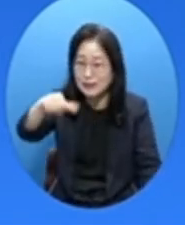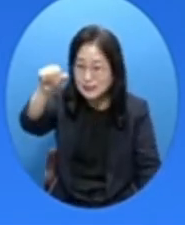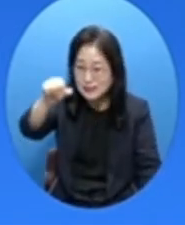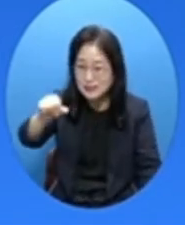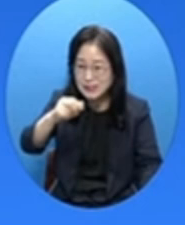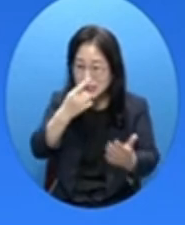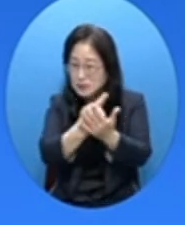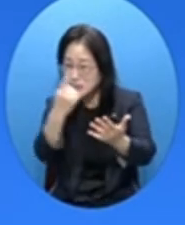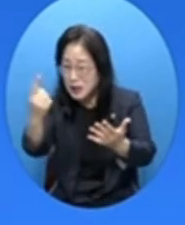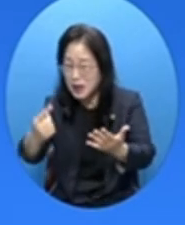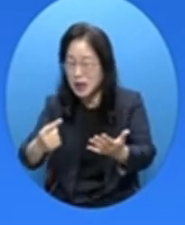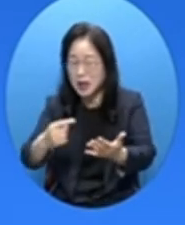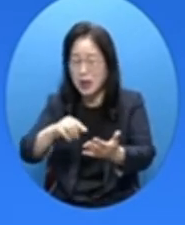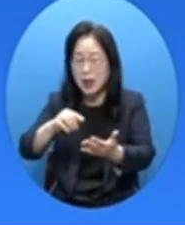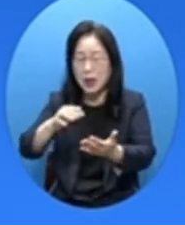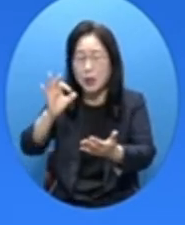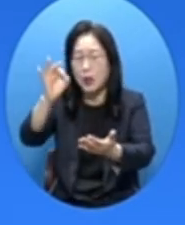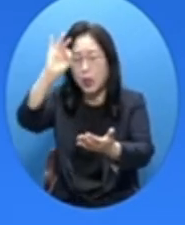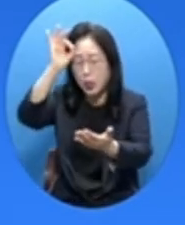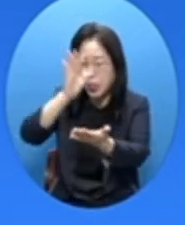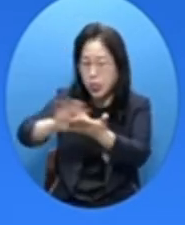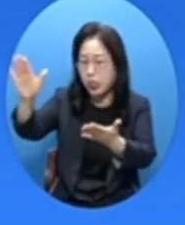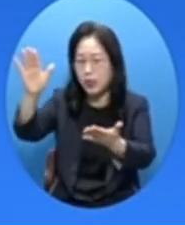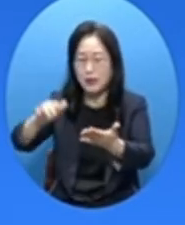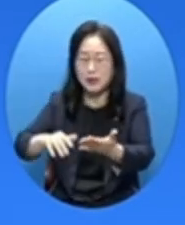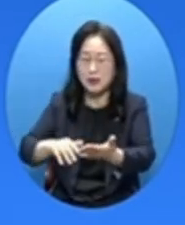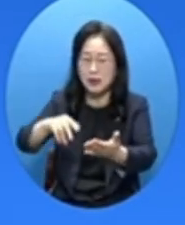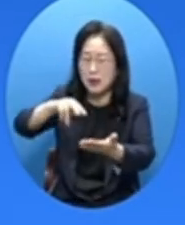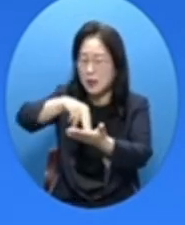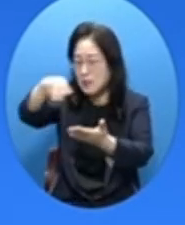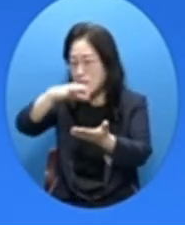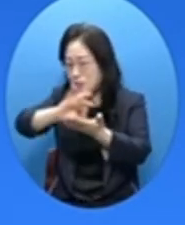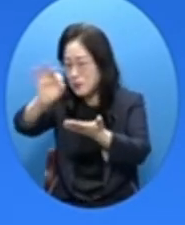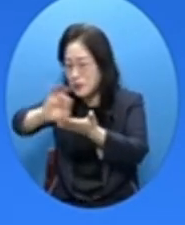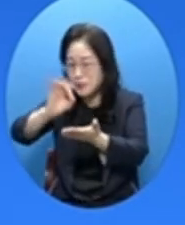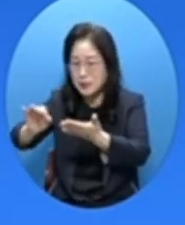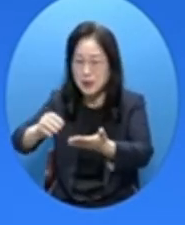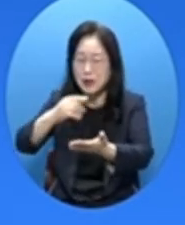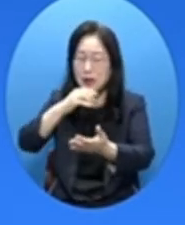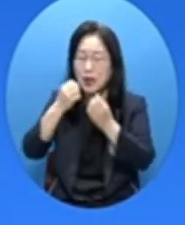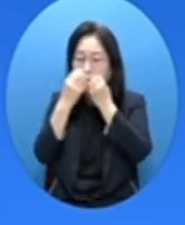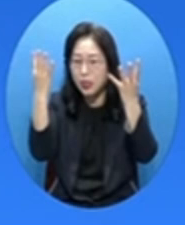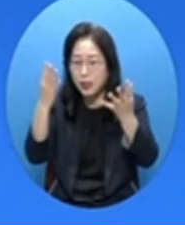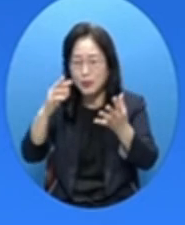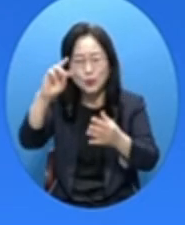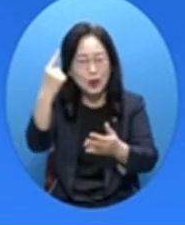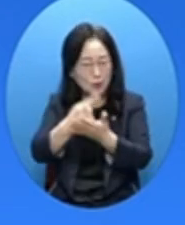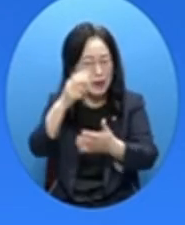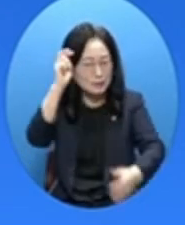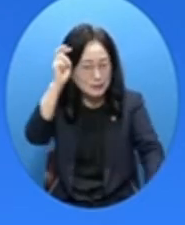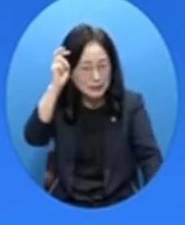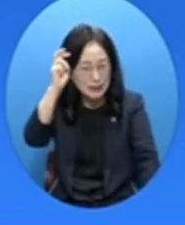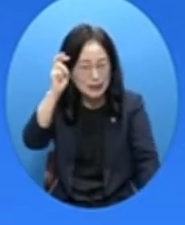나가서 허랑방 타고 다 탕진해서 거짓으로 돌아올 것을 예측하고 있었습니다 그래서